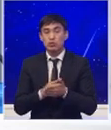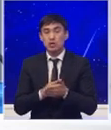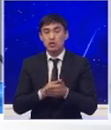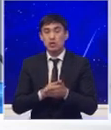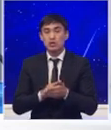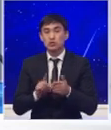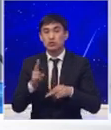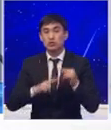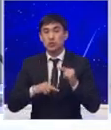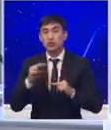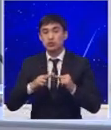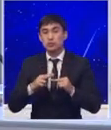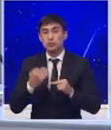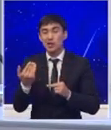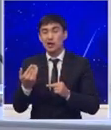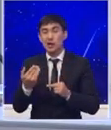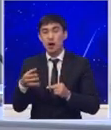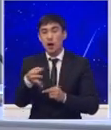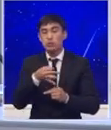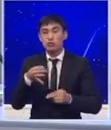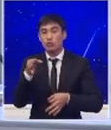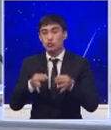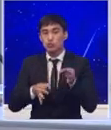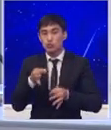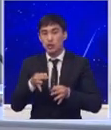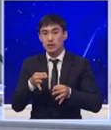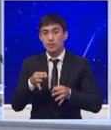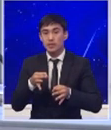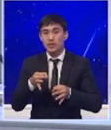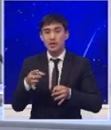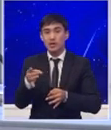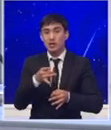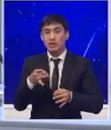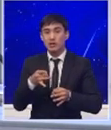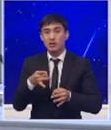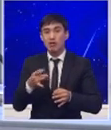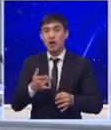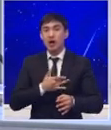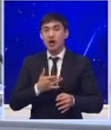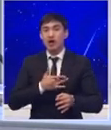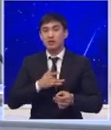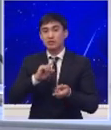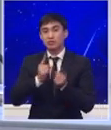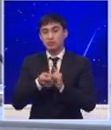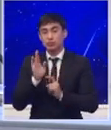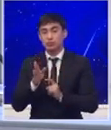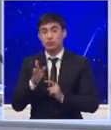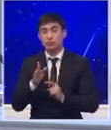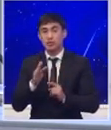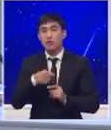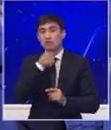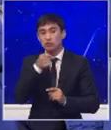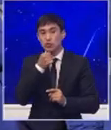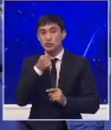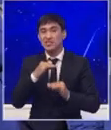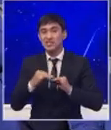здании, изначально предназначенном для областного суда, регионального кардиохирургического центра. Это не только взрослый,